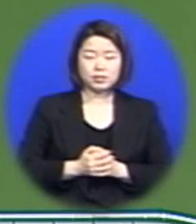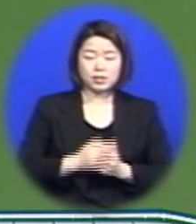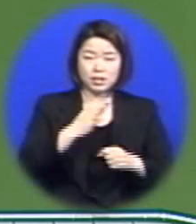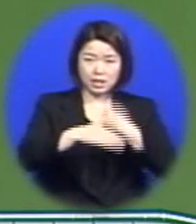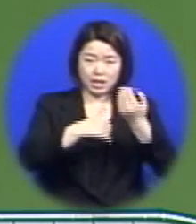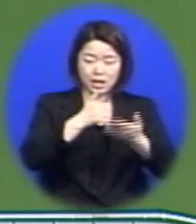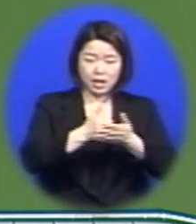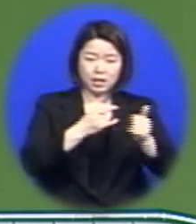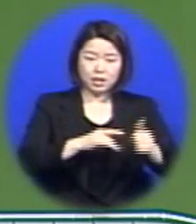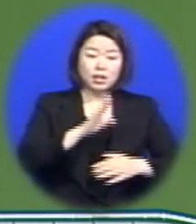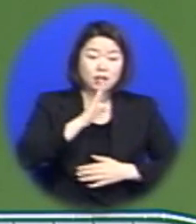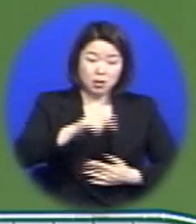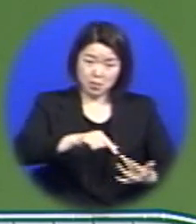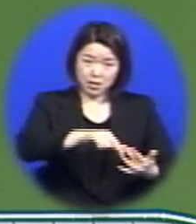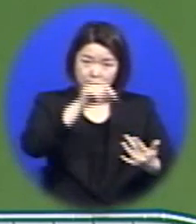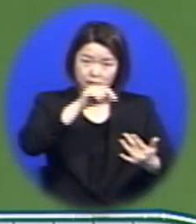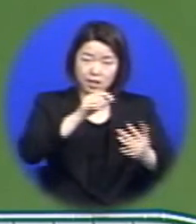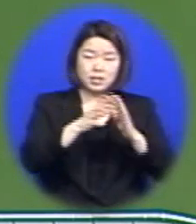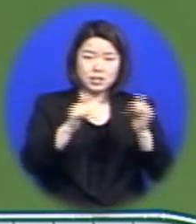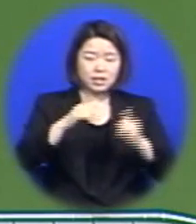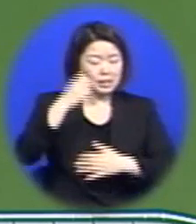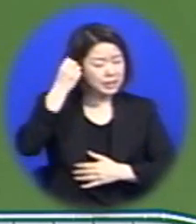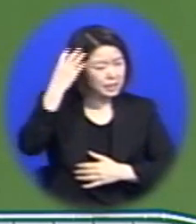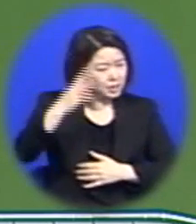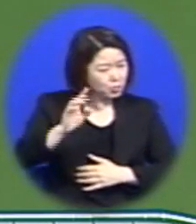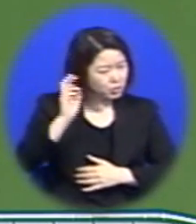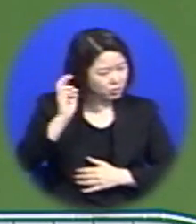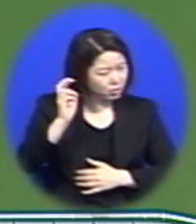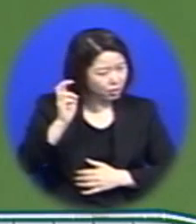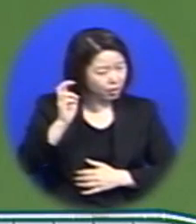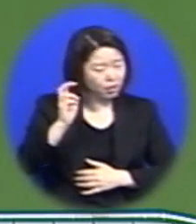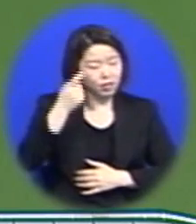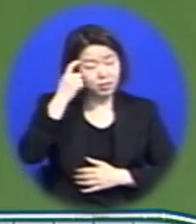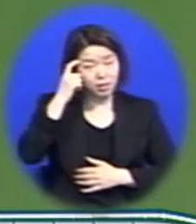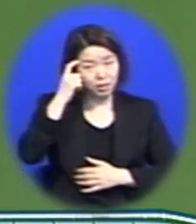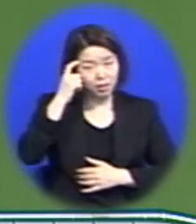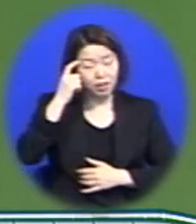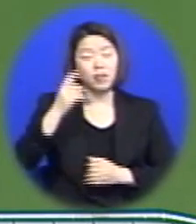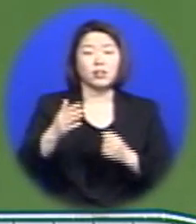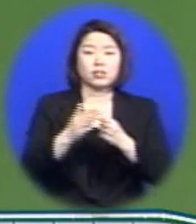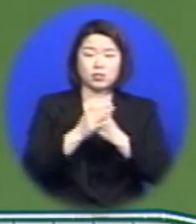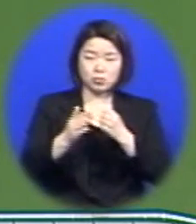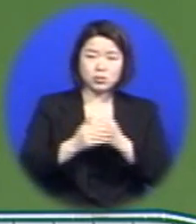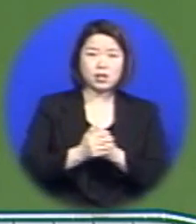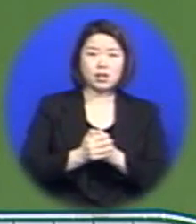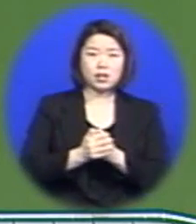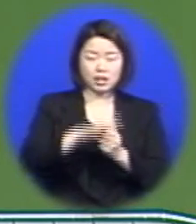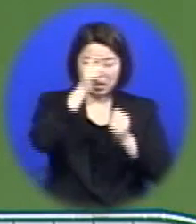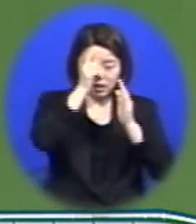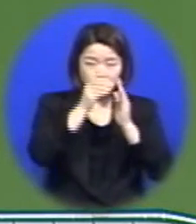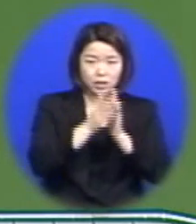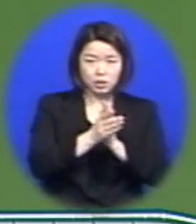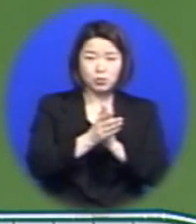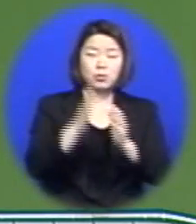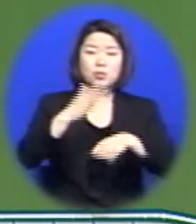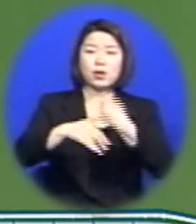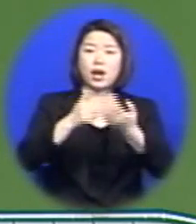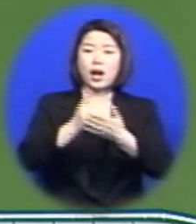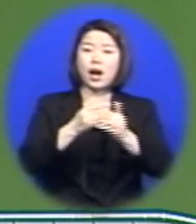하나님께서 정말 택하신 자들을 잊어버리신 걸까 그래서 기도를